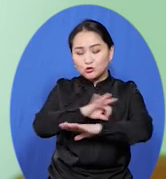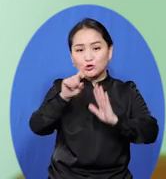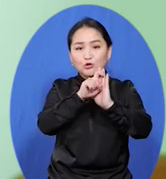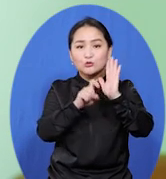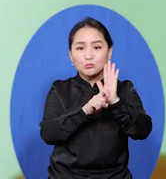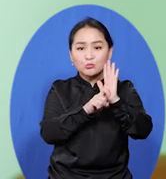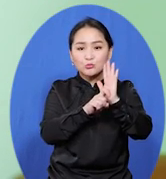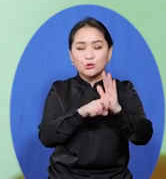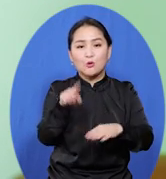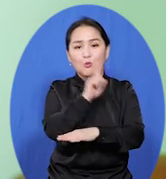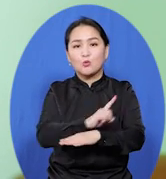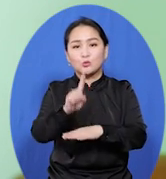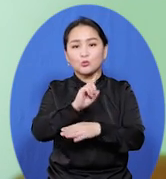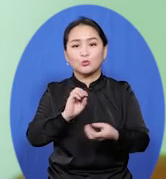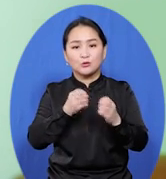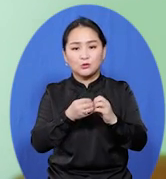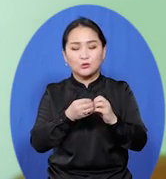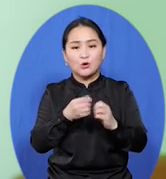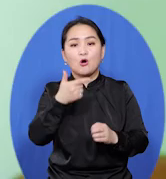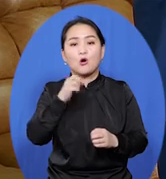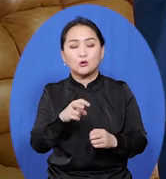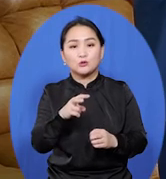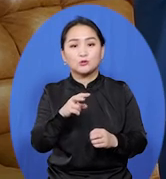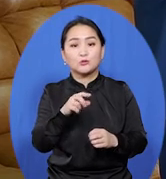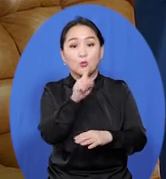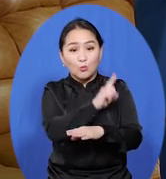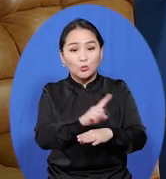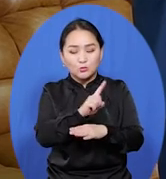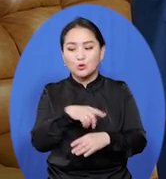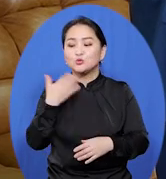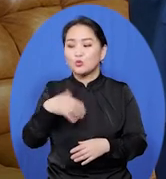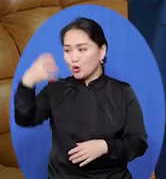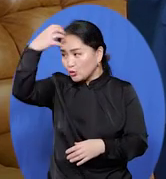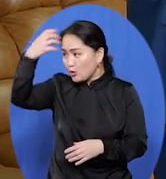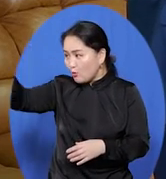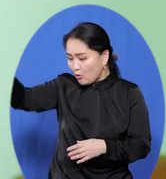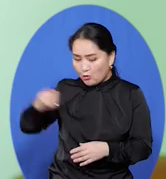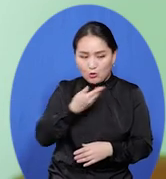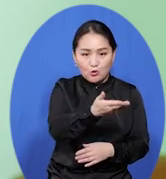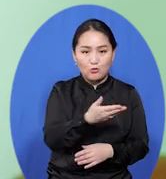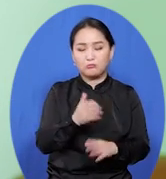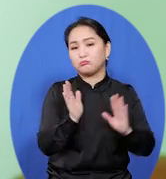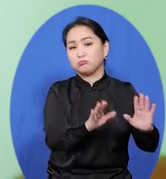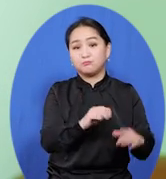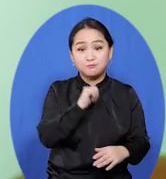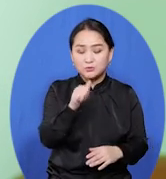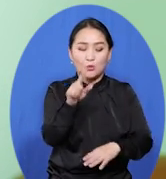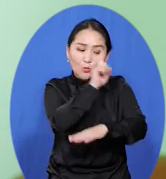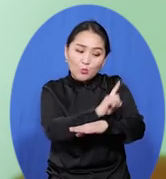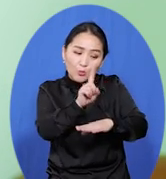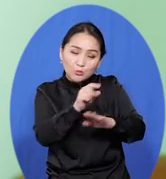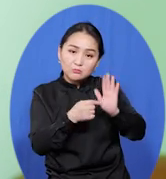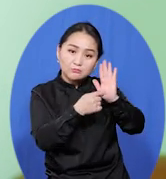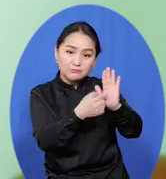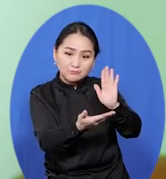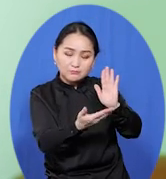одоо хөтөлбөрүүдээ бүгдийг үр дүнтэй хэрэгжүүлэх тэр гол нь үр дүн. Зүгээр нэг одоо нэг төрийн мөнгийг өгөө зогсох биш. Дээрээс нь хамгийн гол нь тэр нь үр дүн гаргаад хэр зөв үр